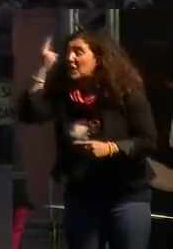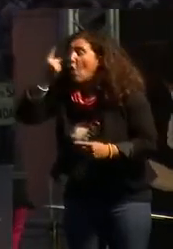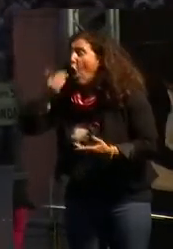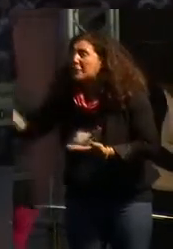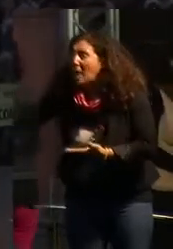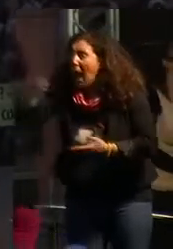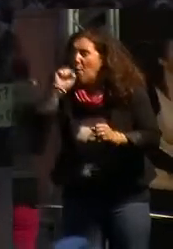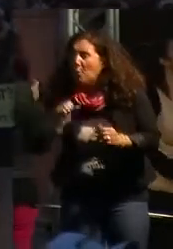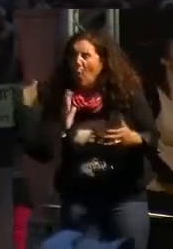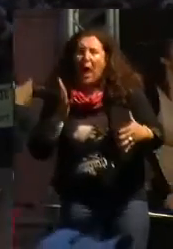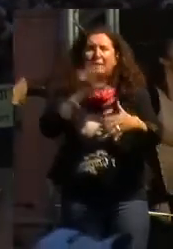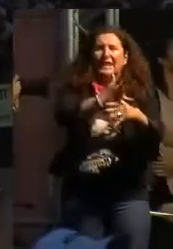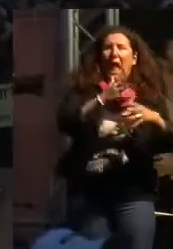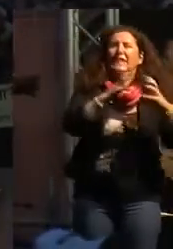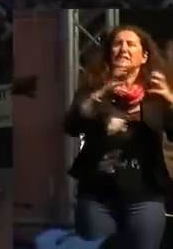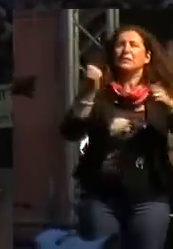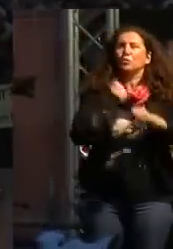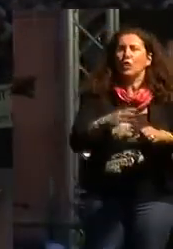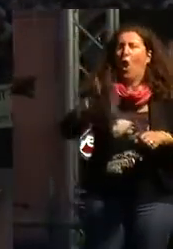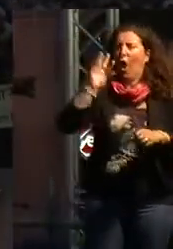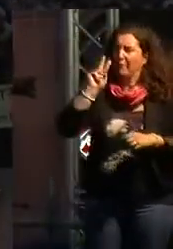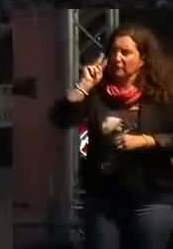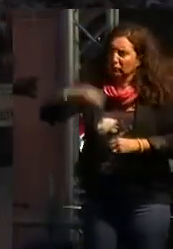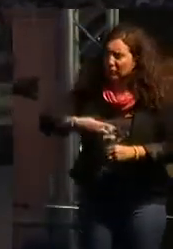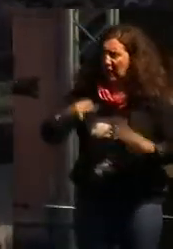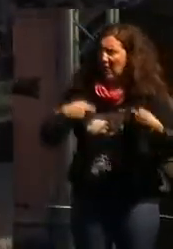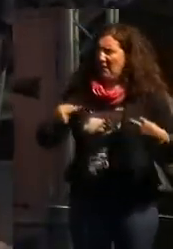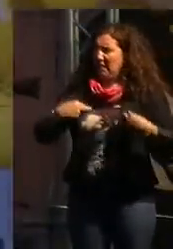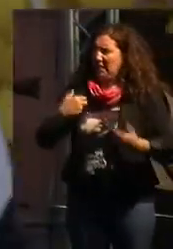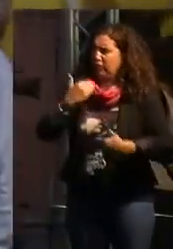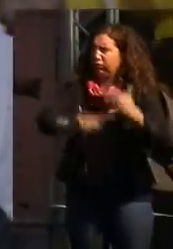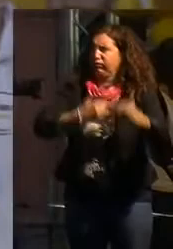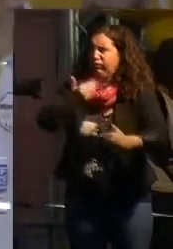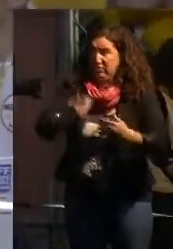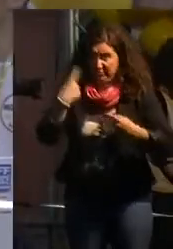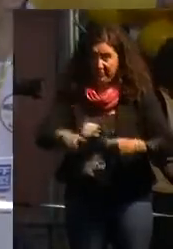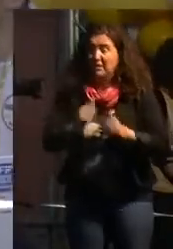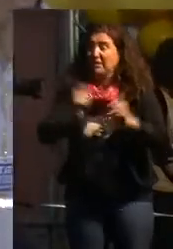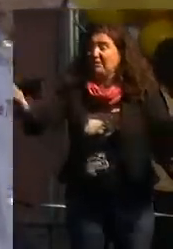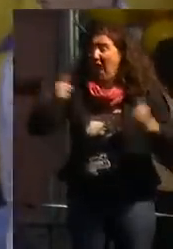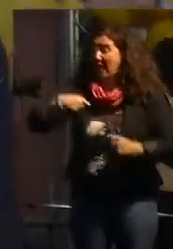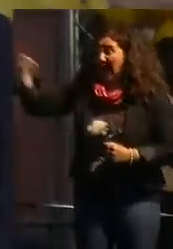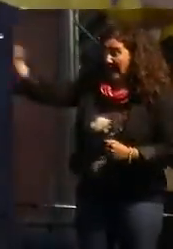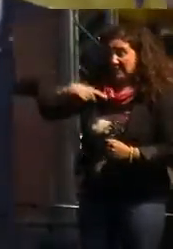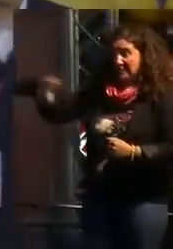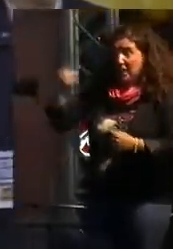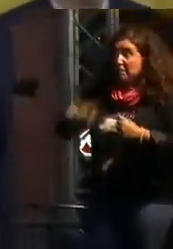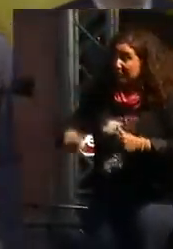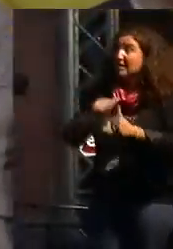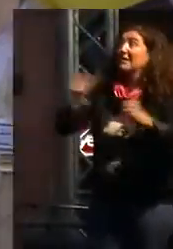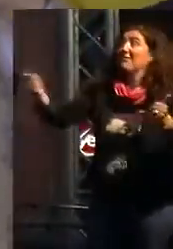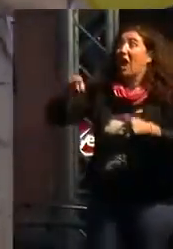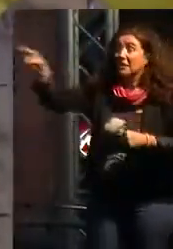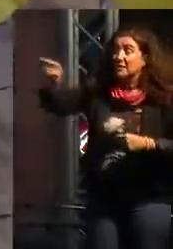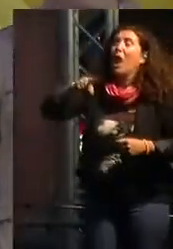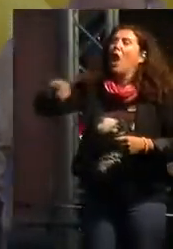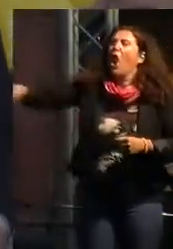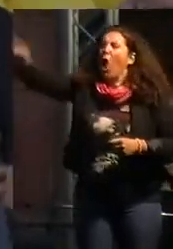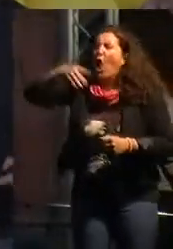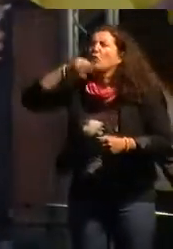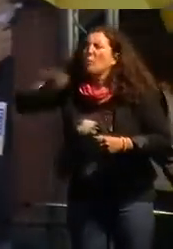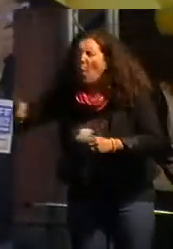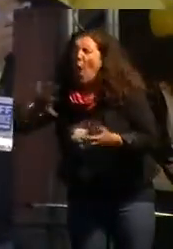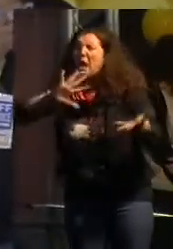occuparsi della loro vita. Questo è la differenza tra noi e loro. La differenza tra noi e loro è che loro candidano gente come